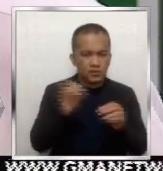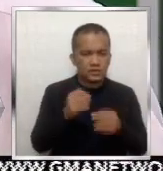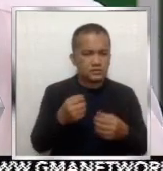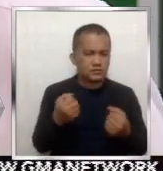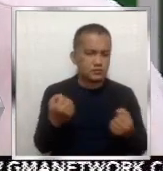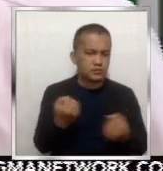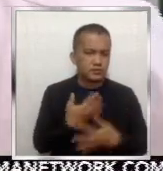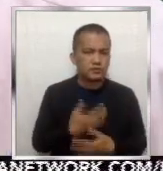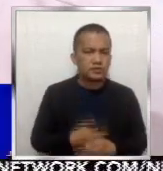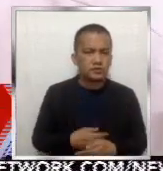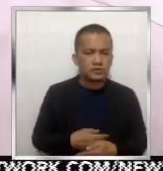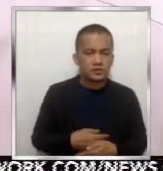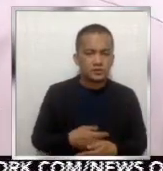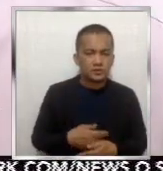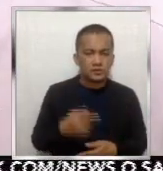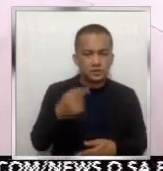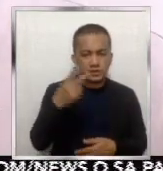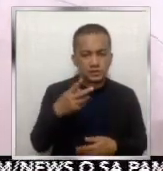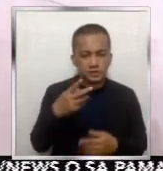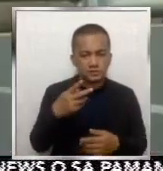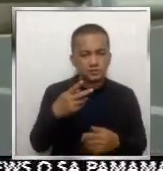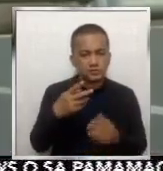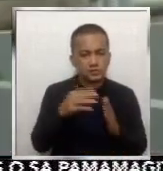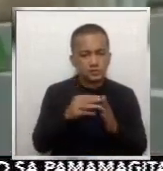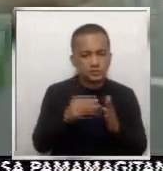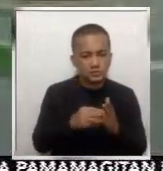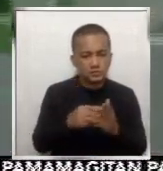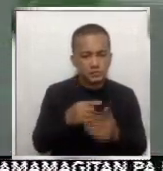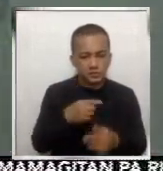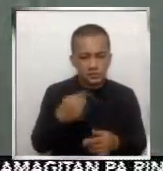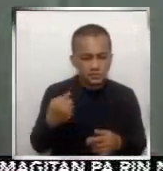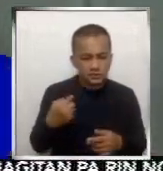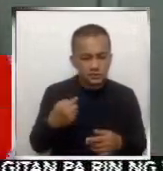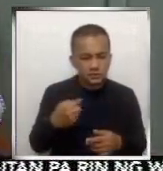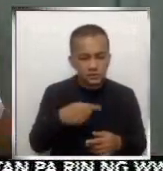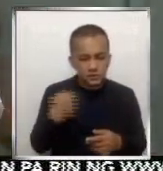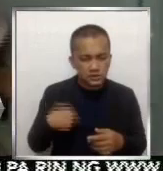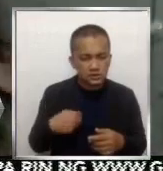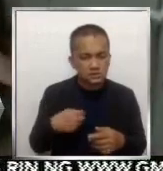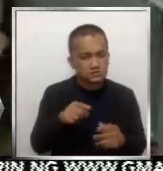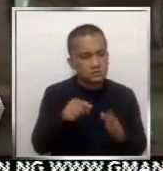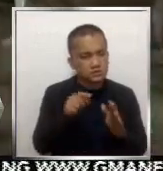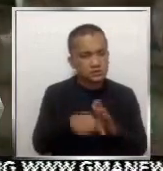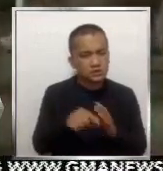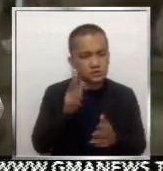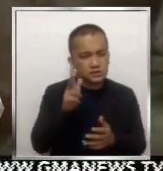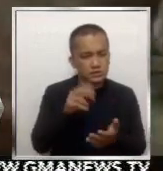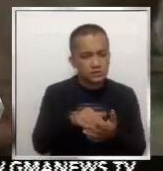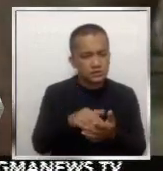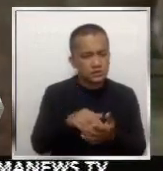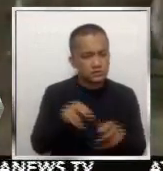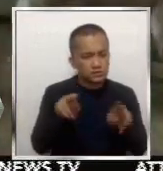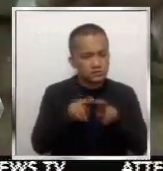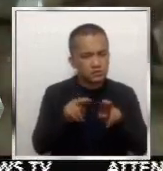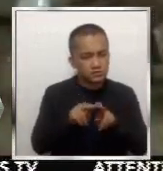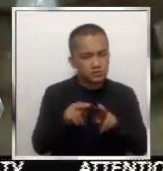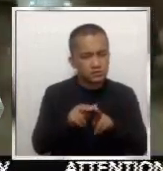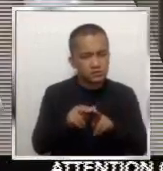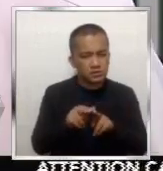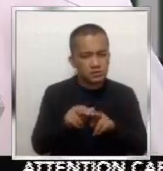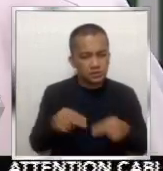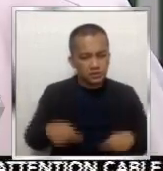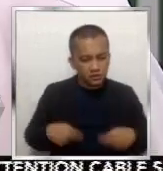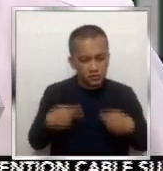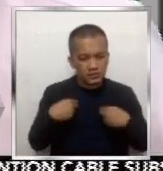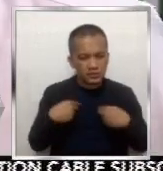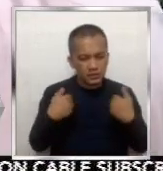Kalahating bilyon ng baboy sa China, yung kinuhanan nila 30,000 lang. It's normal pa. The human samples, saka animal samples,